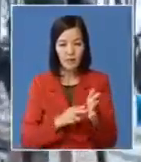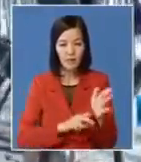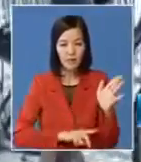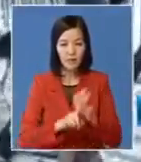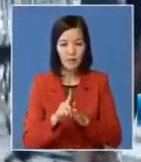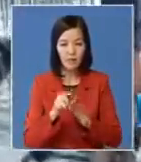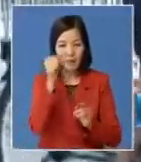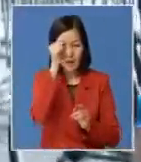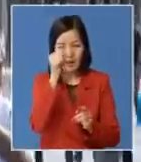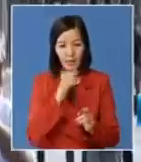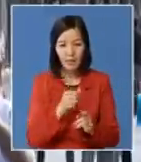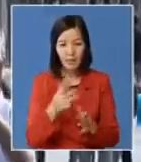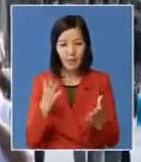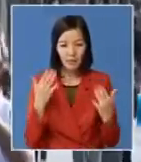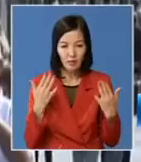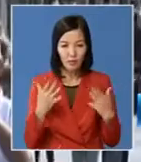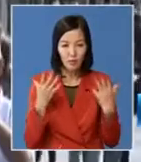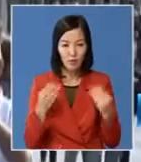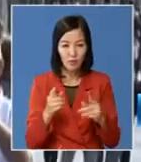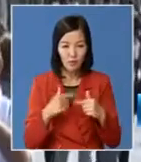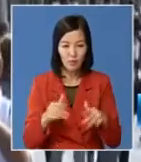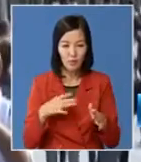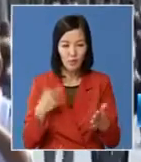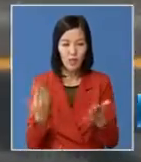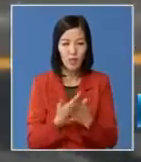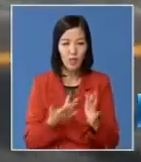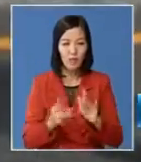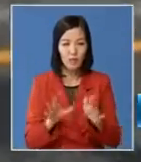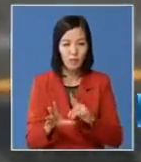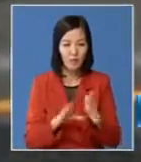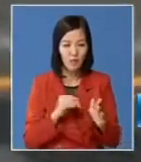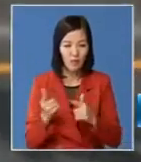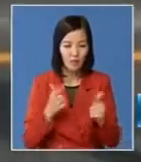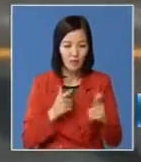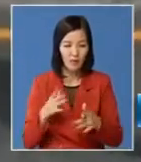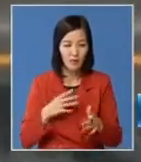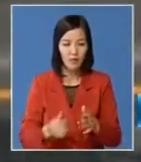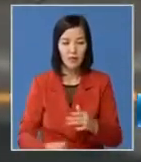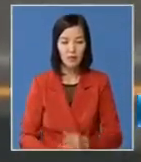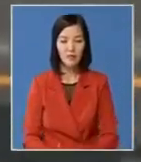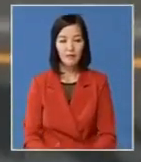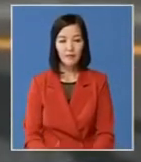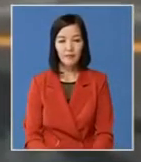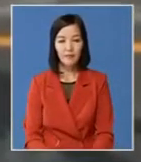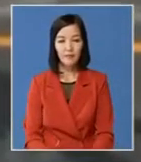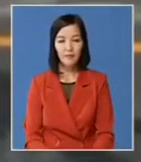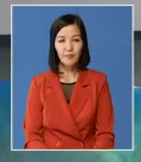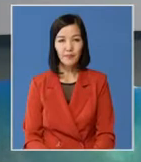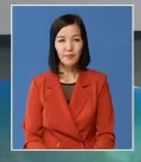бір рет жексенбі күні ұйымдастырылады. Топтаманы ғаламтор ақпараттарымен дайындаған Елдана Сәрсенбаева, Жетісу арнасы.